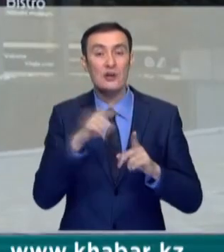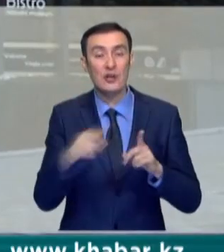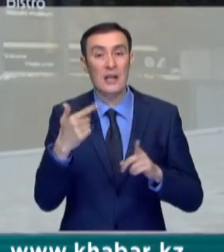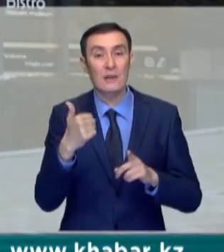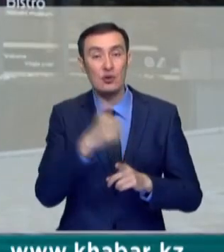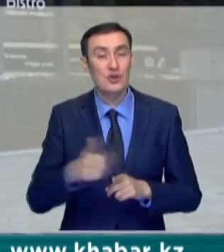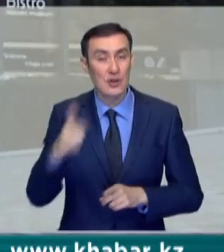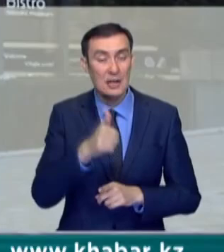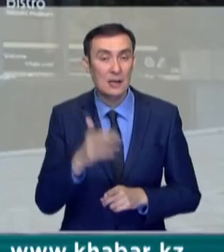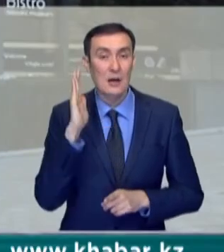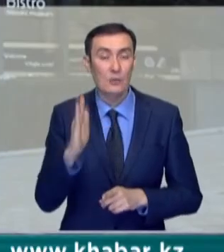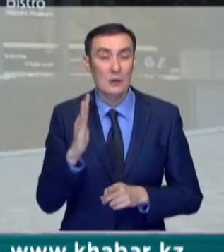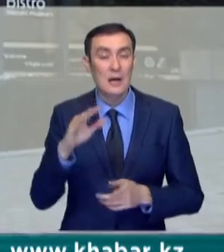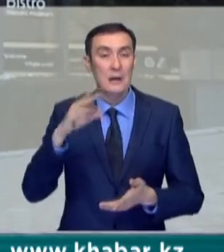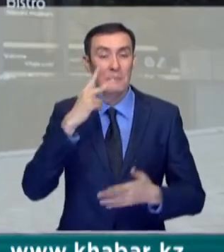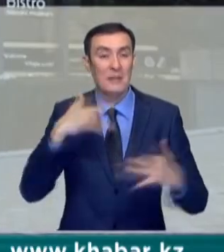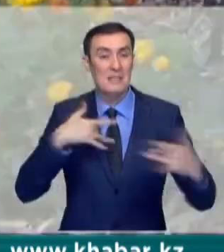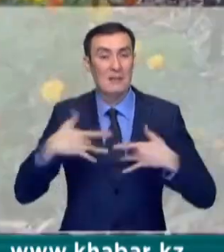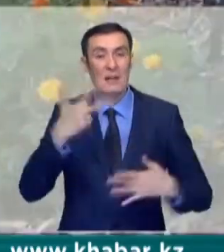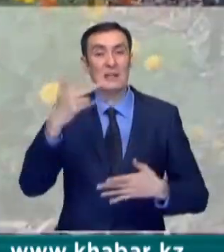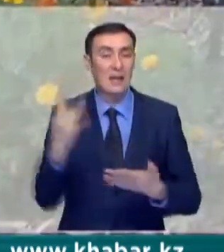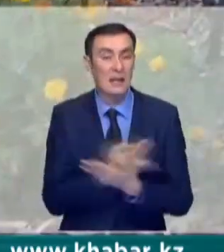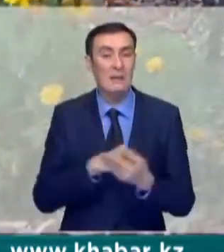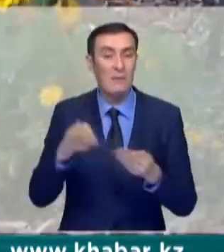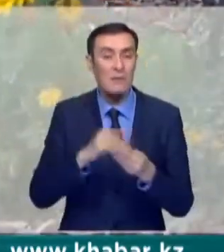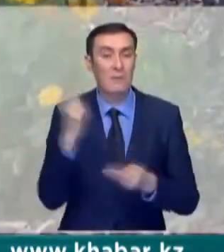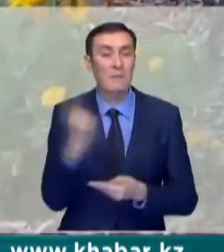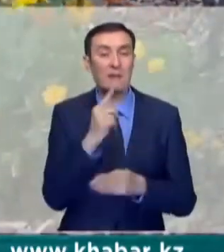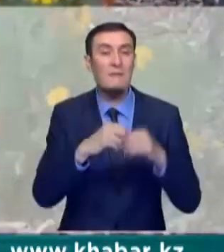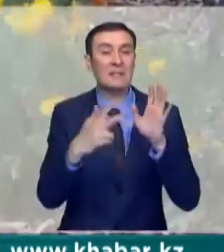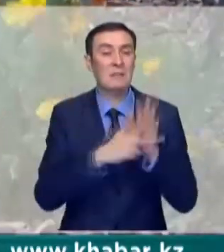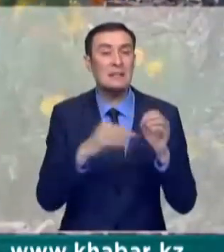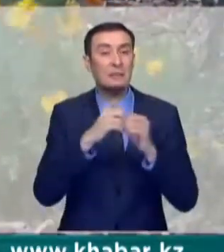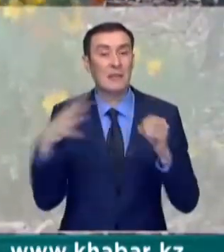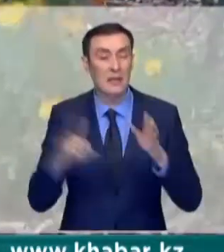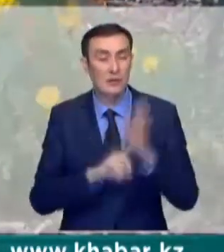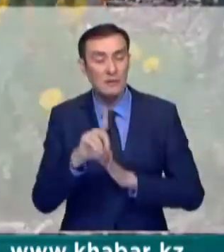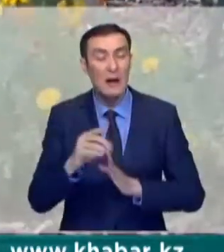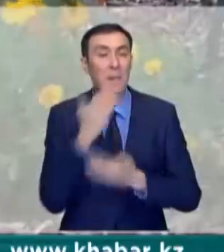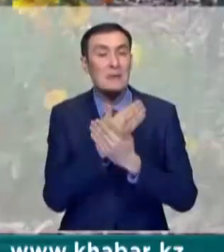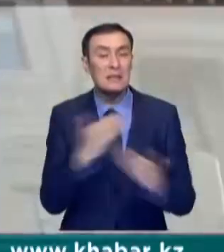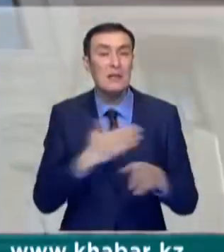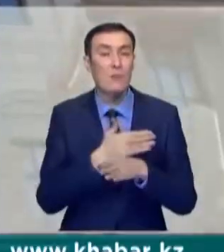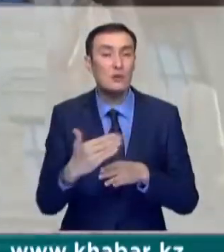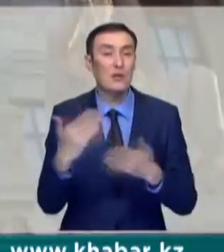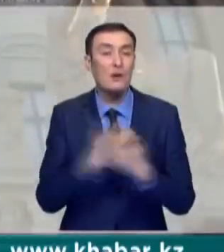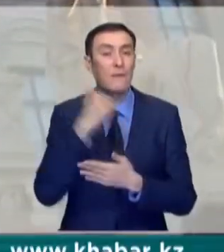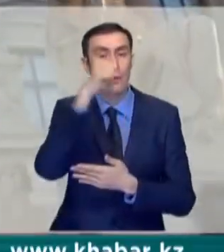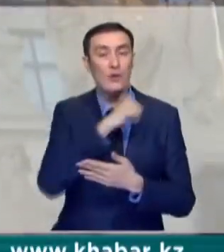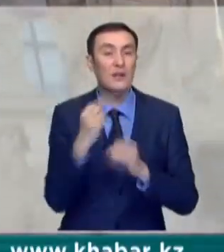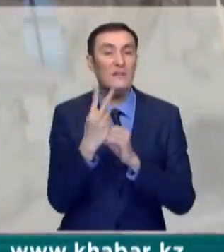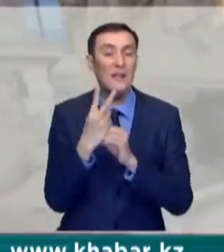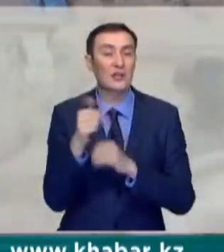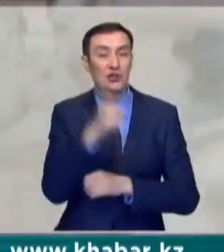стенах Национального музея представление повторят 3. Первое начнется в 18:15, последнее сразу после новогодних 12